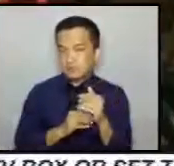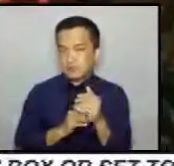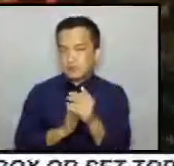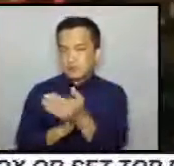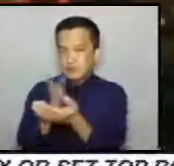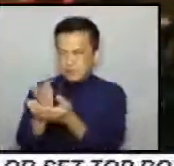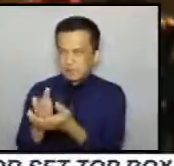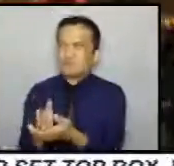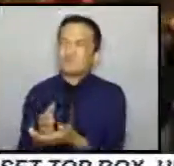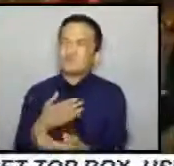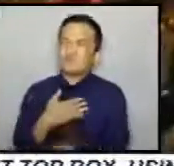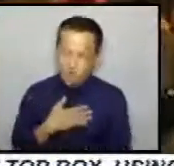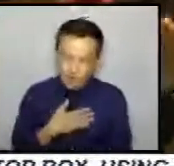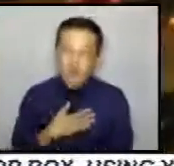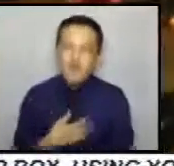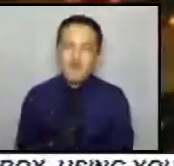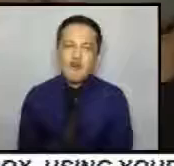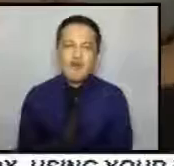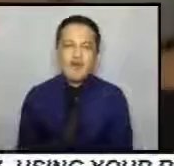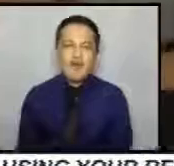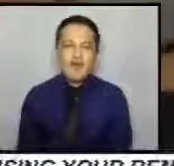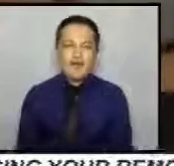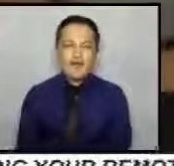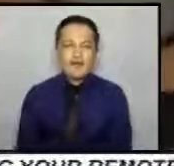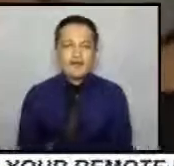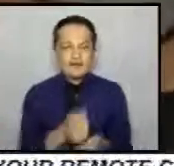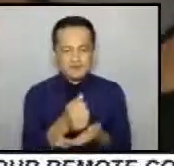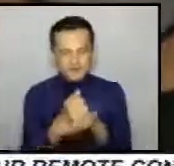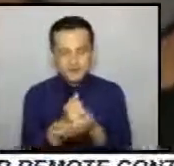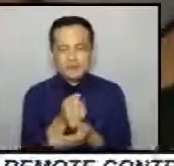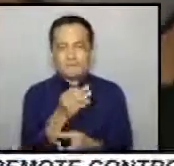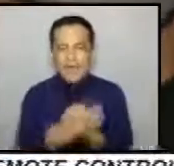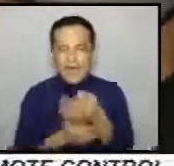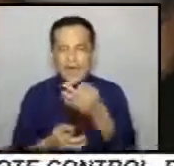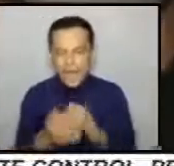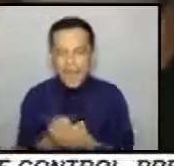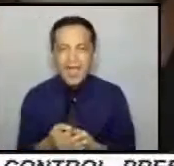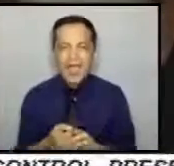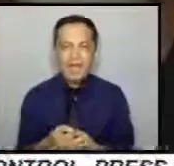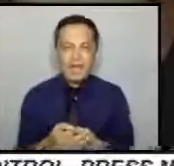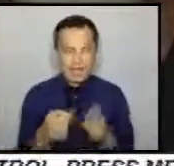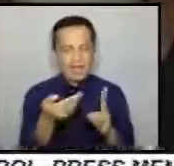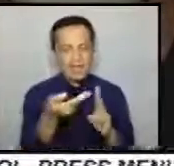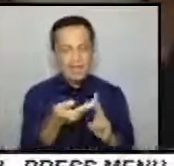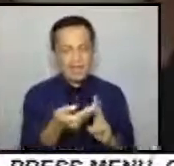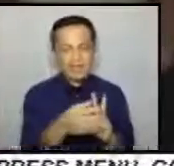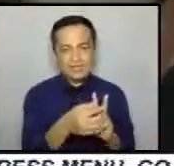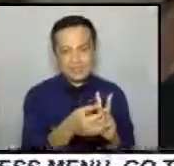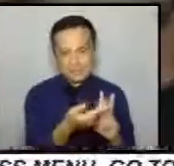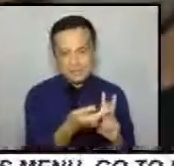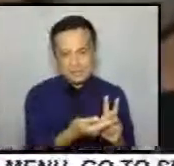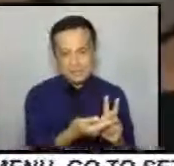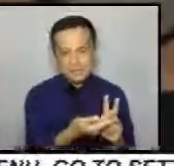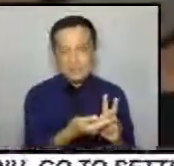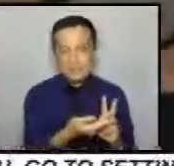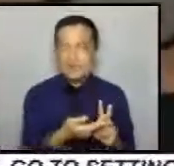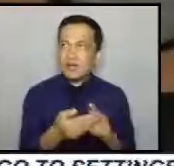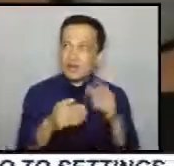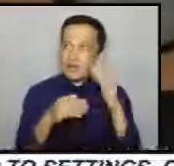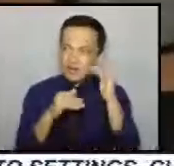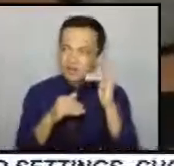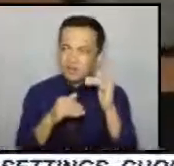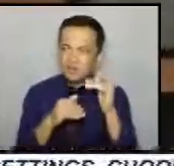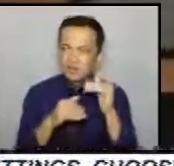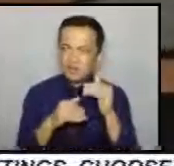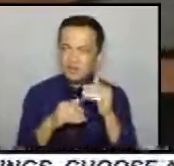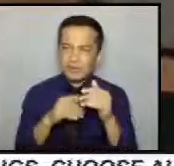marating. Katulong ang aking mga paa. Sana umaba pa yung buhay ko. And samahan yung mga pamilya